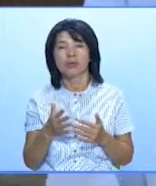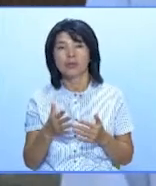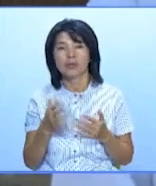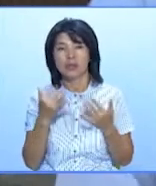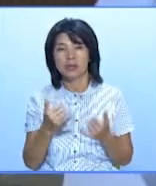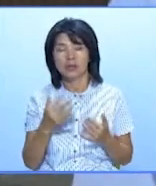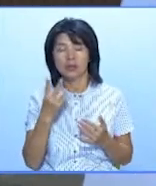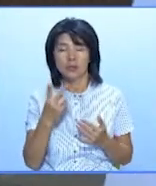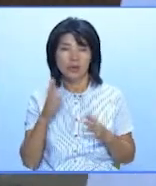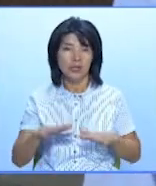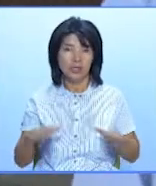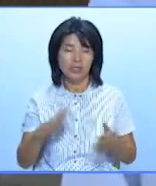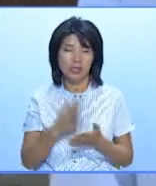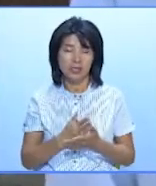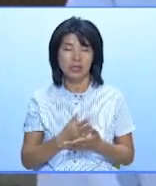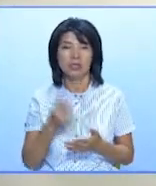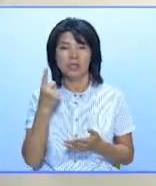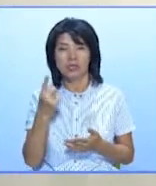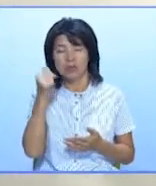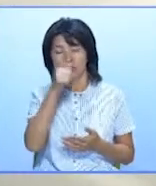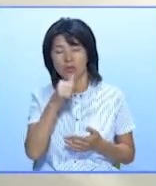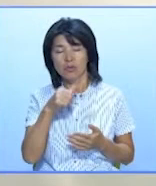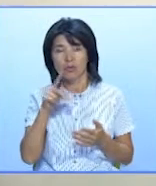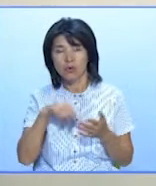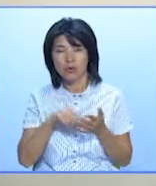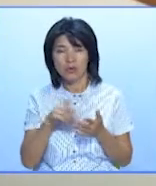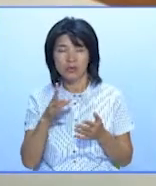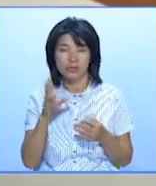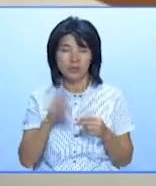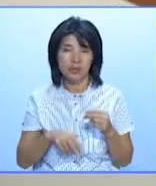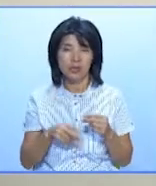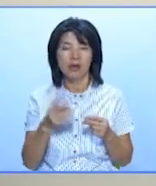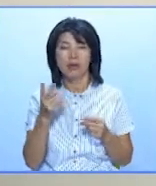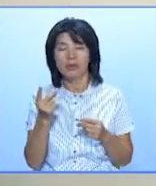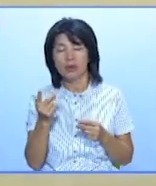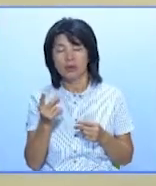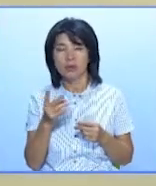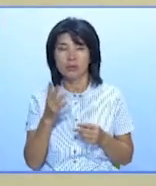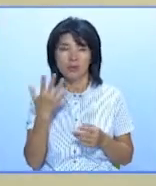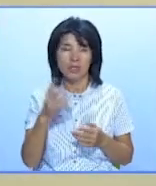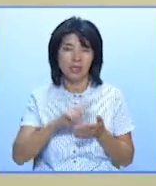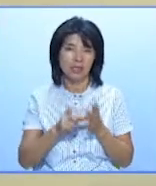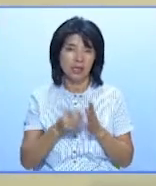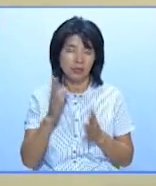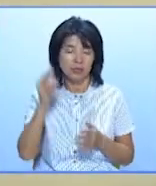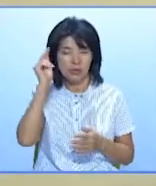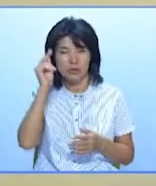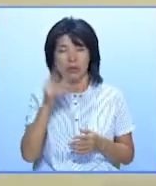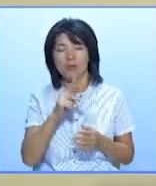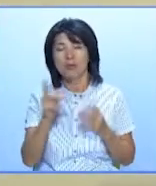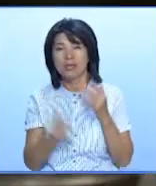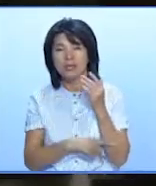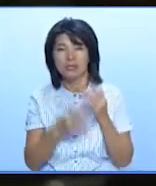город на обучение, а второй в 5-й класс идет. Когда-то Кайрат работал механиком, затем сменил профессию. Последние 5 лет он не мог